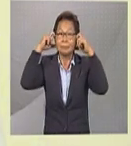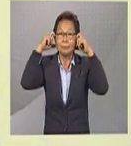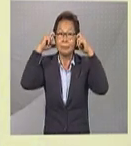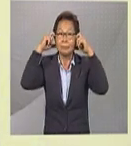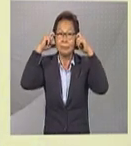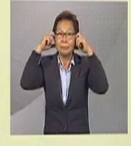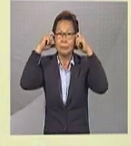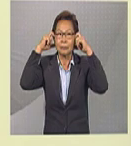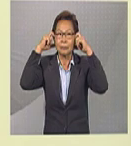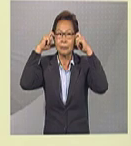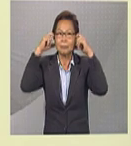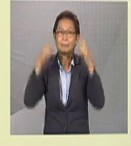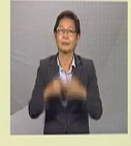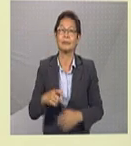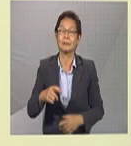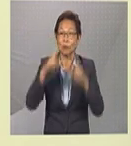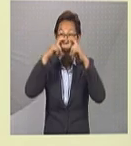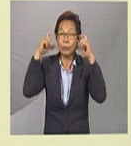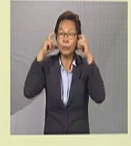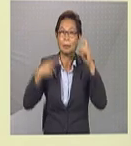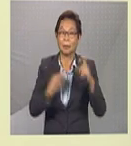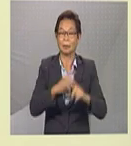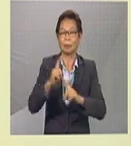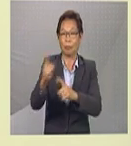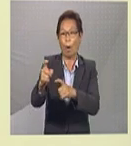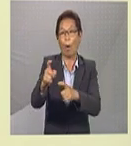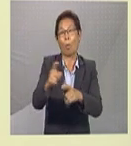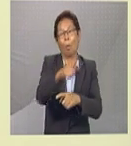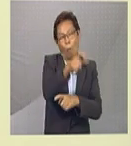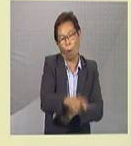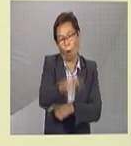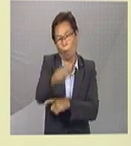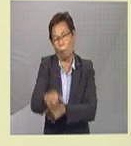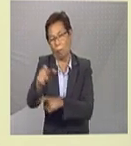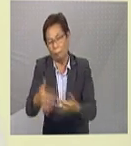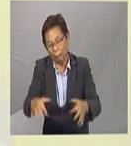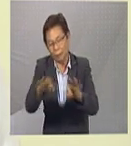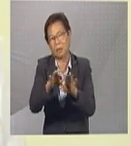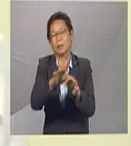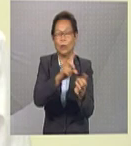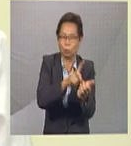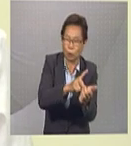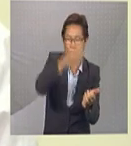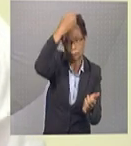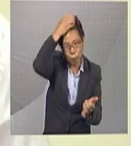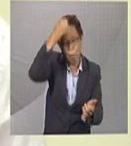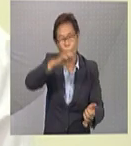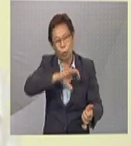memberikan kepada pihak-pihak frontliners ini, bukan saja di hospital tetapi pihak